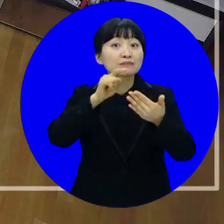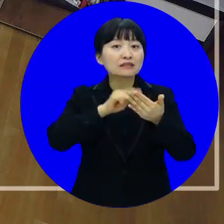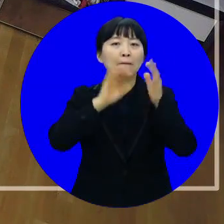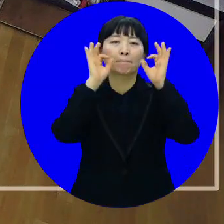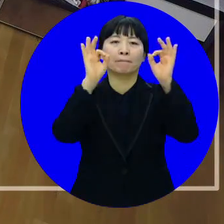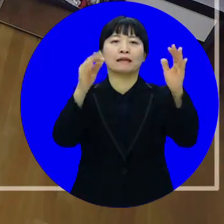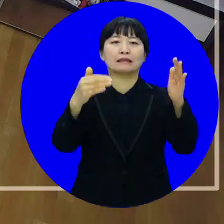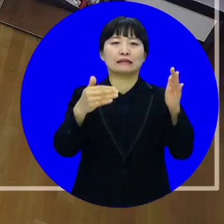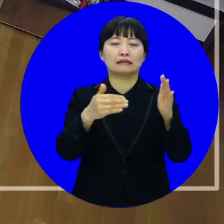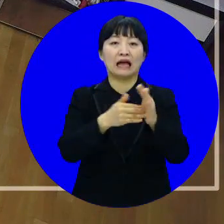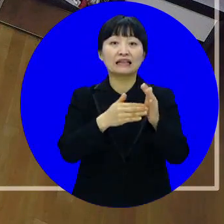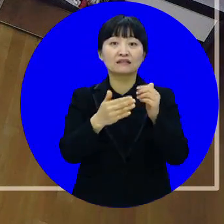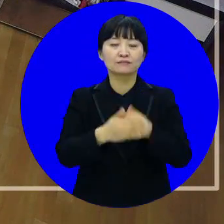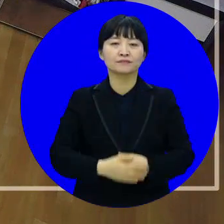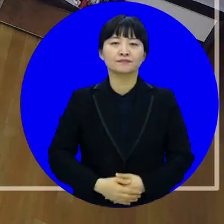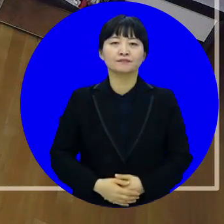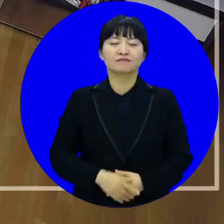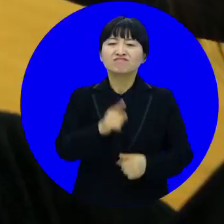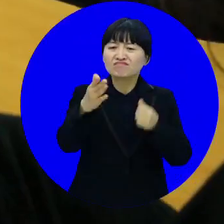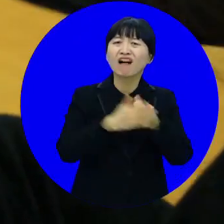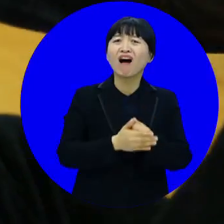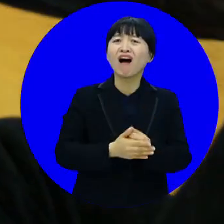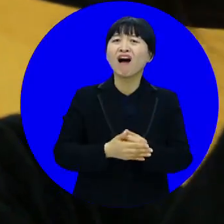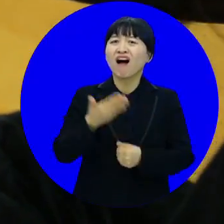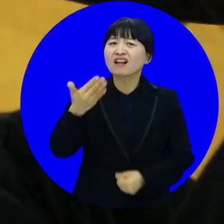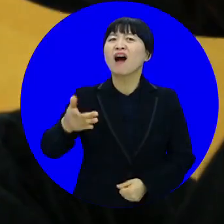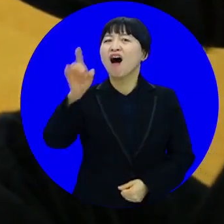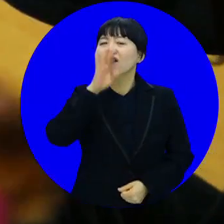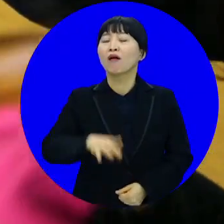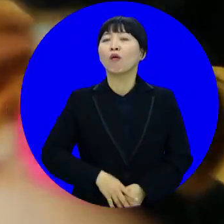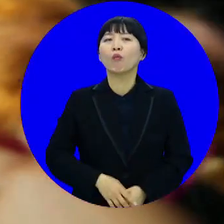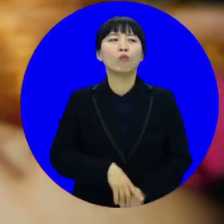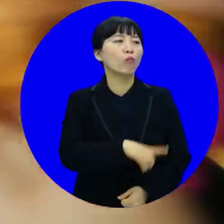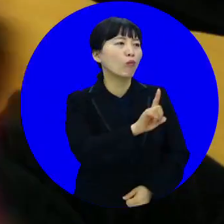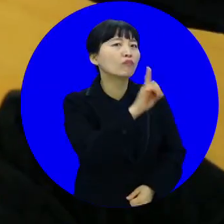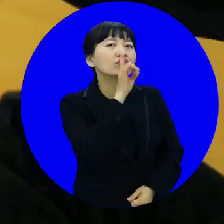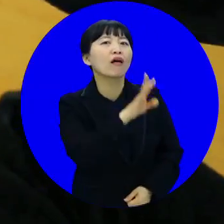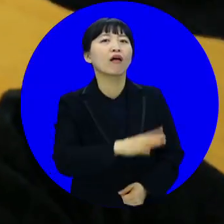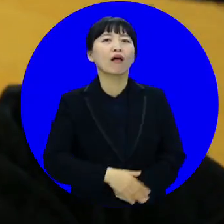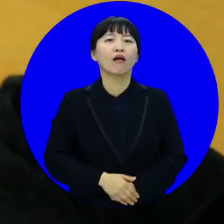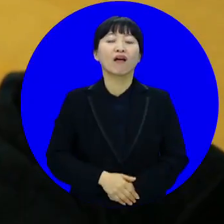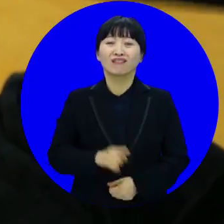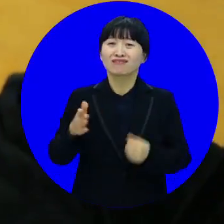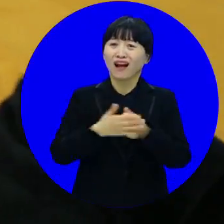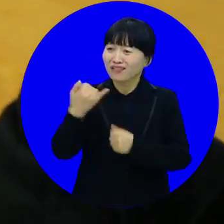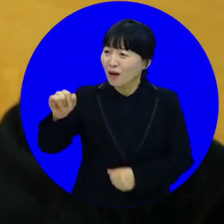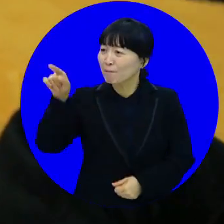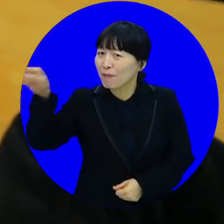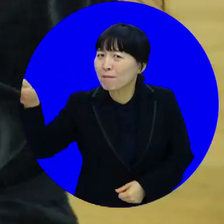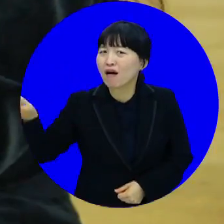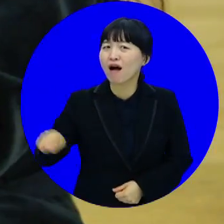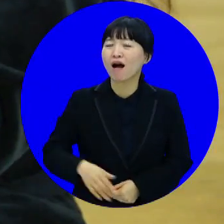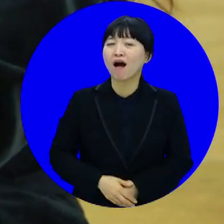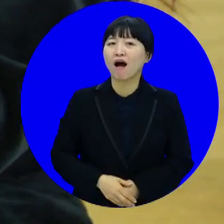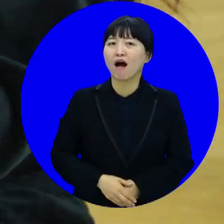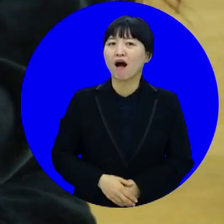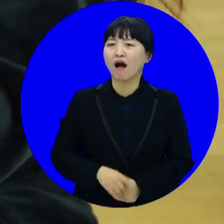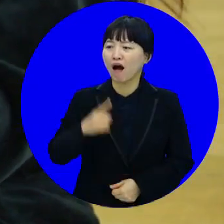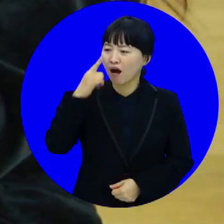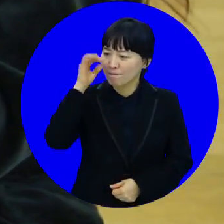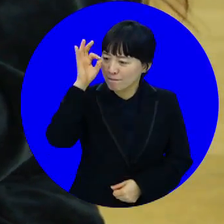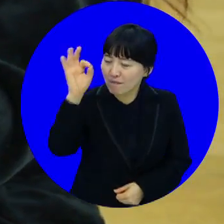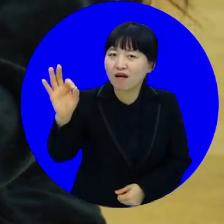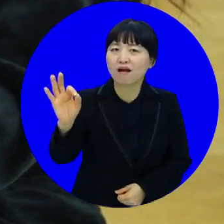심리를 들여다봤는데요. 그러니까 당신이 안 될 거지? 뭐가 안 되는데? 그러니까